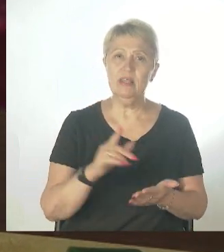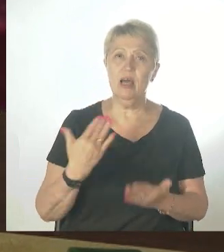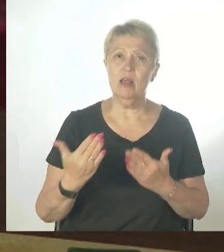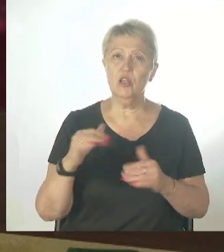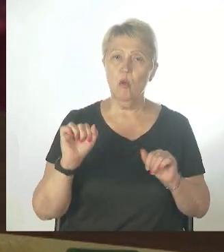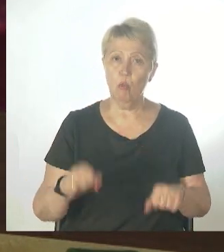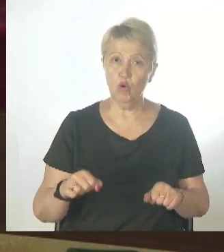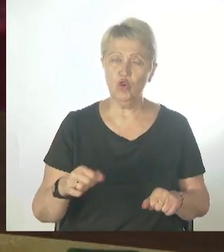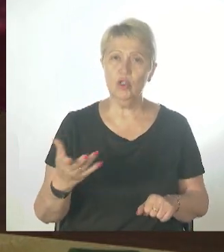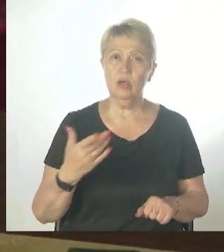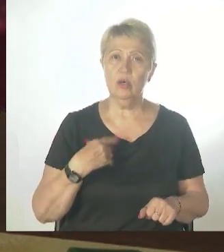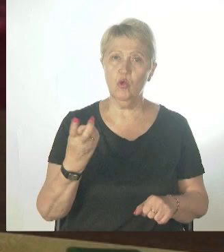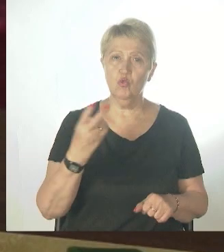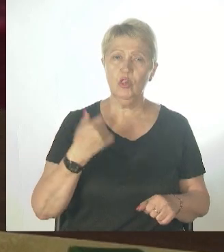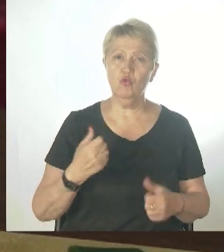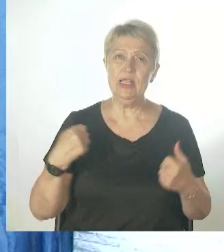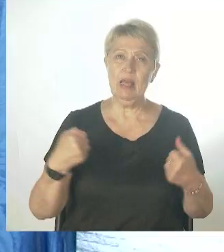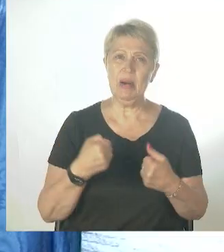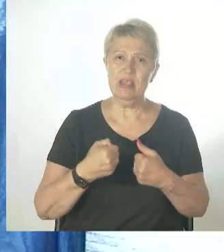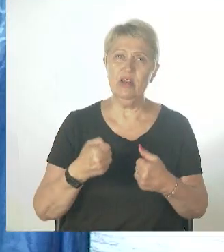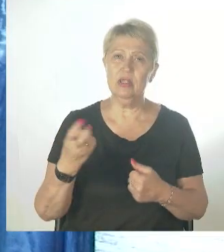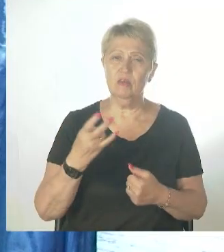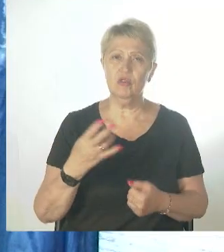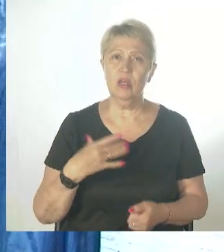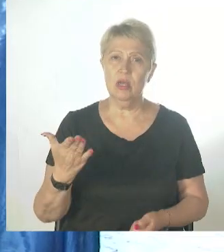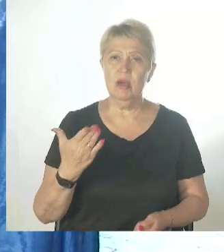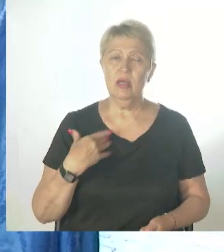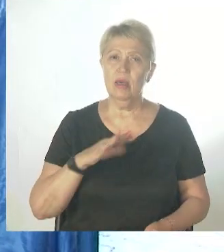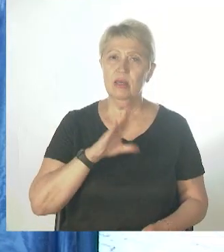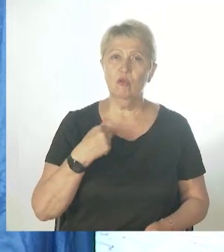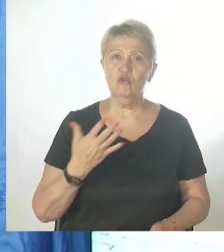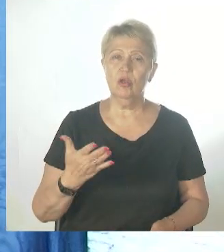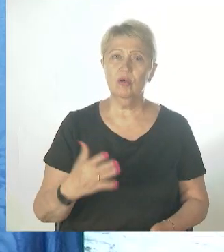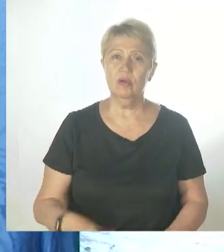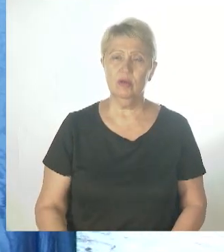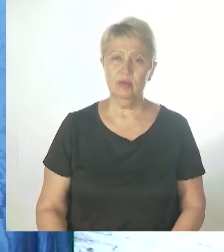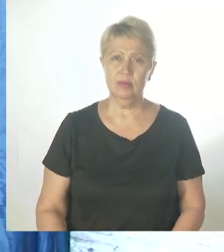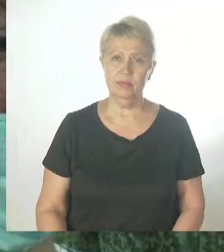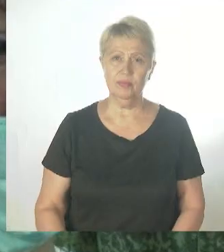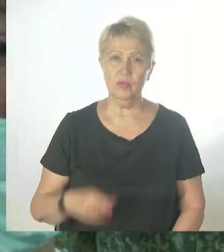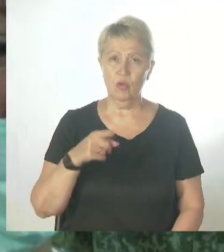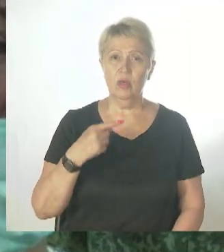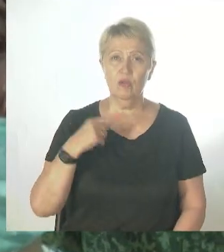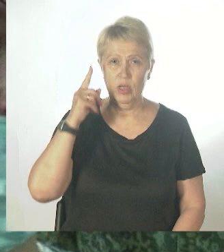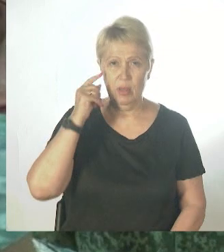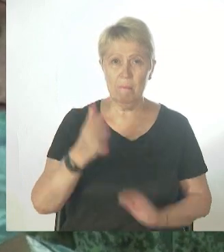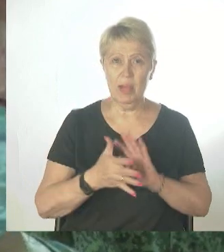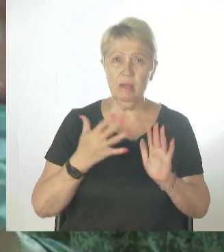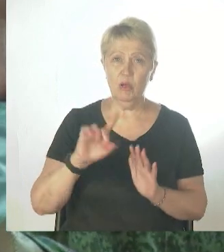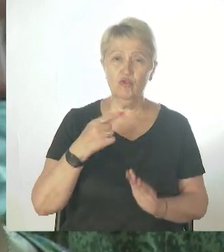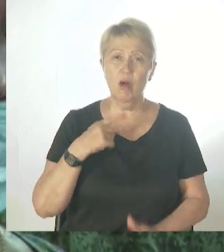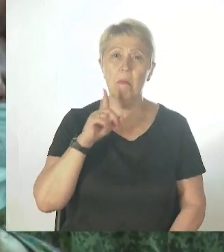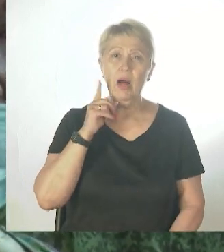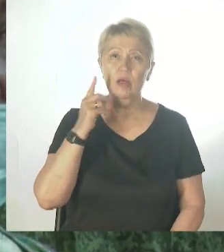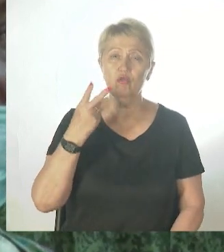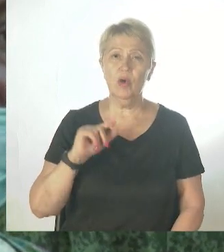можешь, то сопротивляйся, ибо я уже пленяю народ твой. И он понимал, что молодой